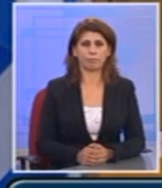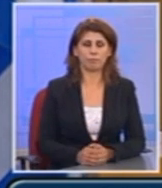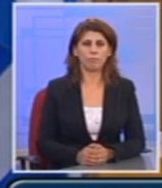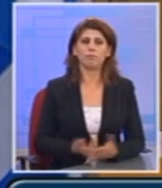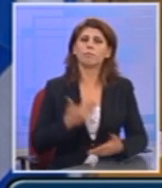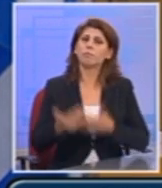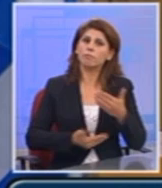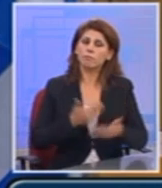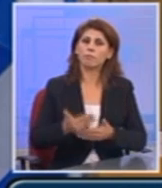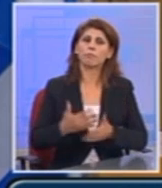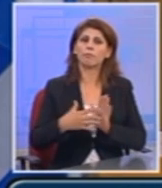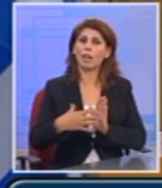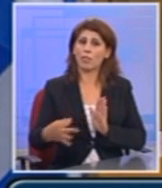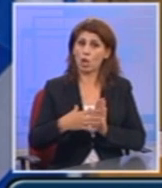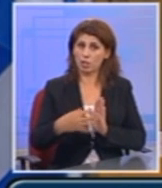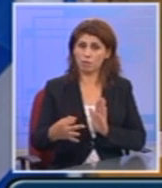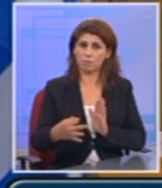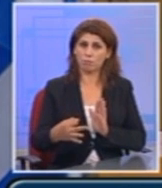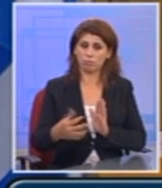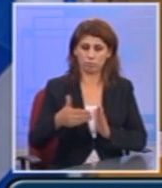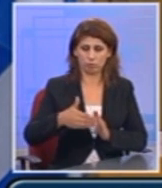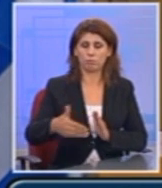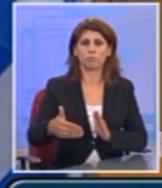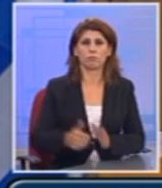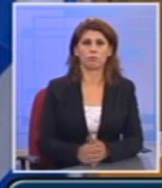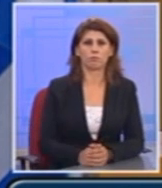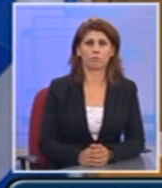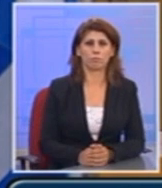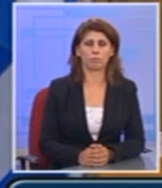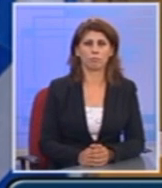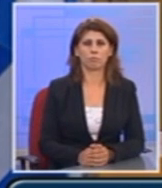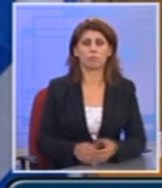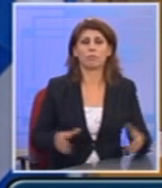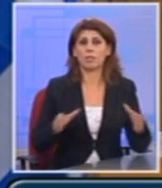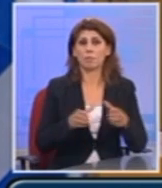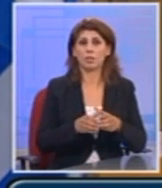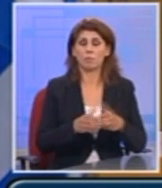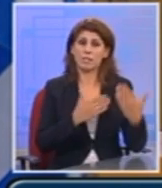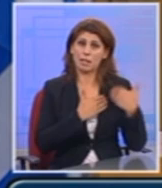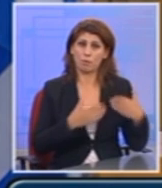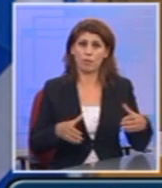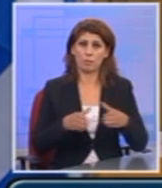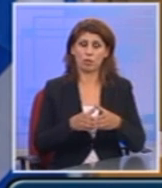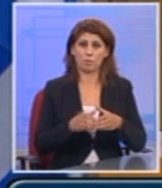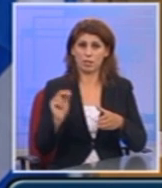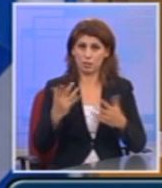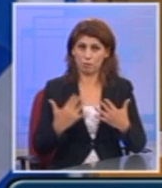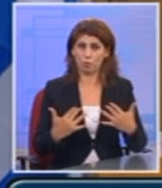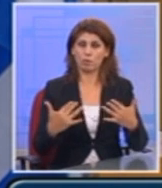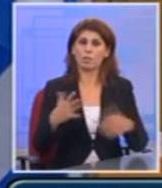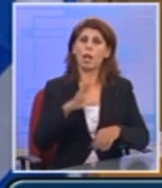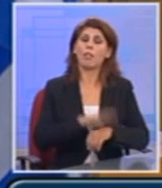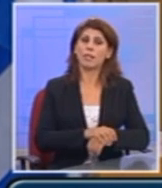διαδικασία διορισμού της ενώ του της επιτροπής της αρμόδιας της βουλής